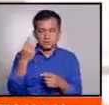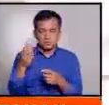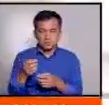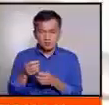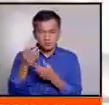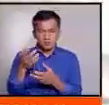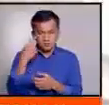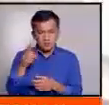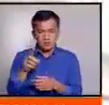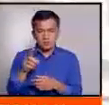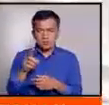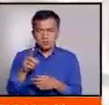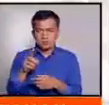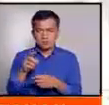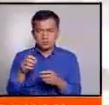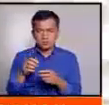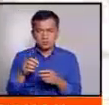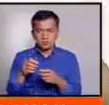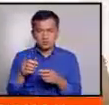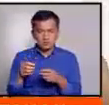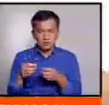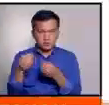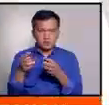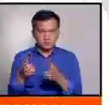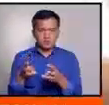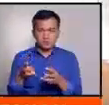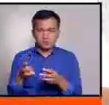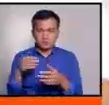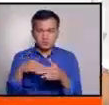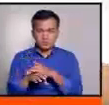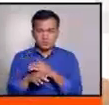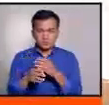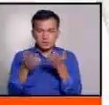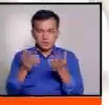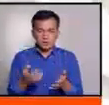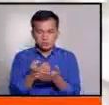dedicated for the giving way doon sa pagpasok ng heavy